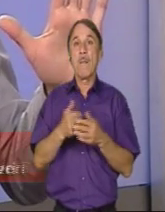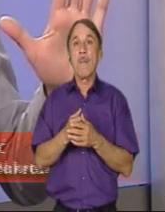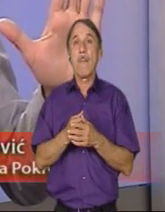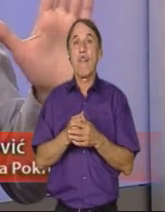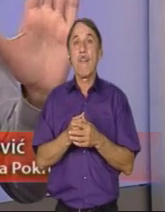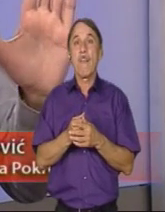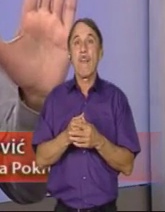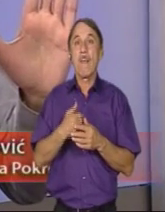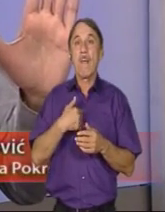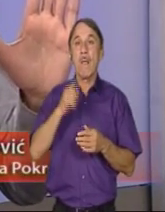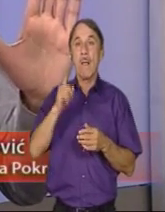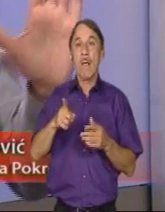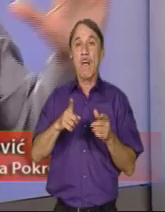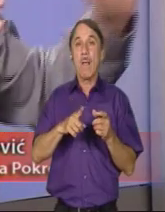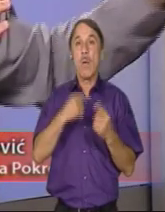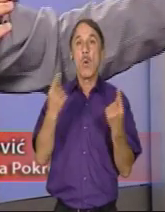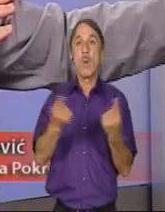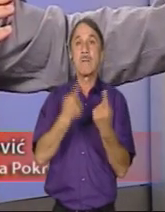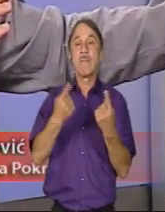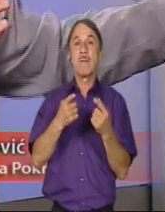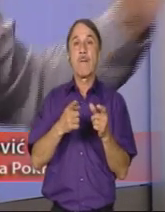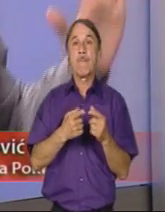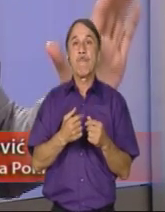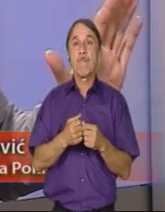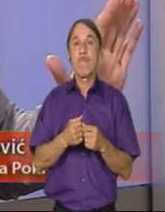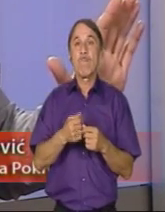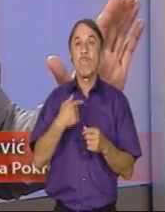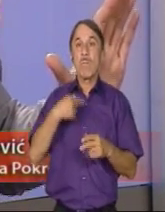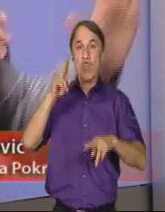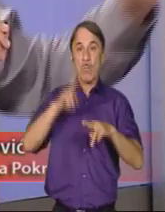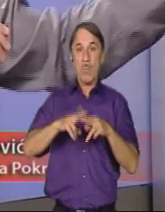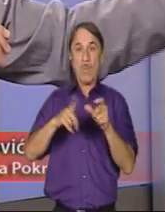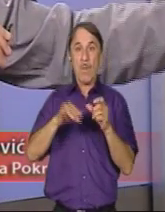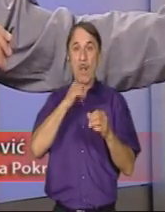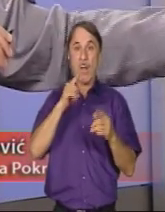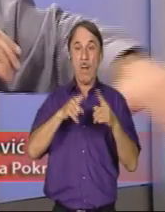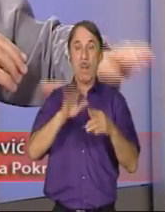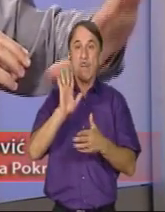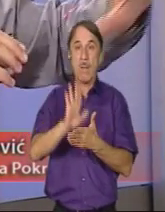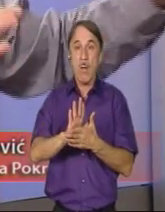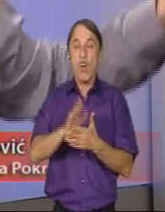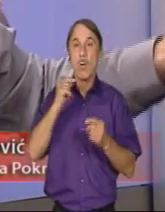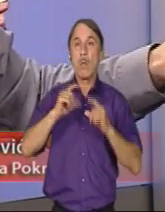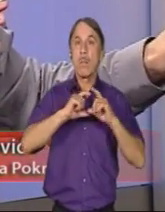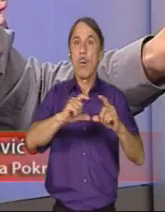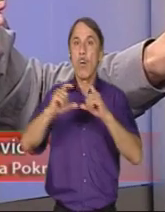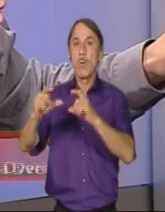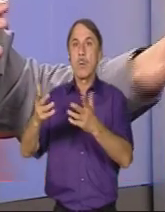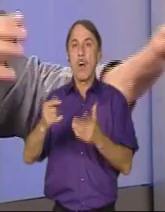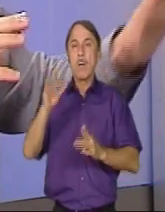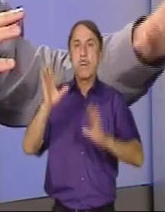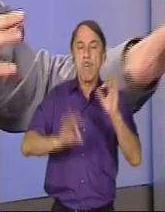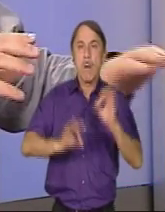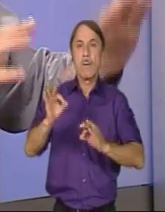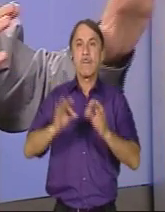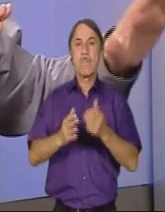krupan plan. Znači, moramo da zaustavimo zavisnost od MMF-a i Svetske banke. Moramo da zaustavimo dalje takvo pljačkaško zaduživanje.